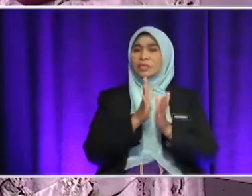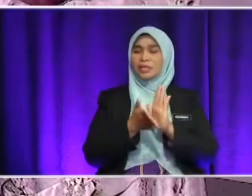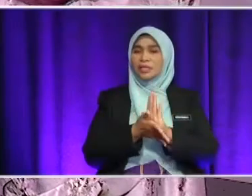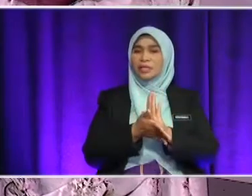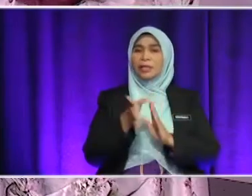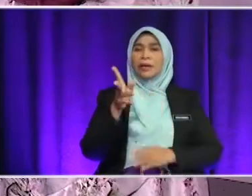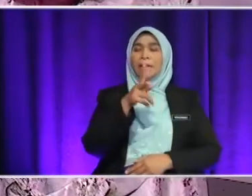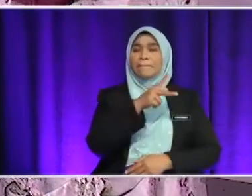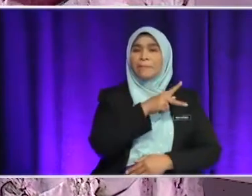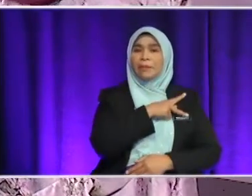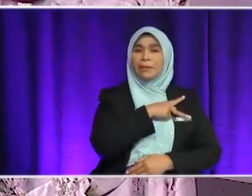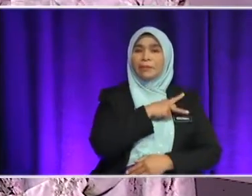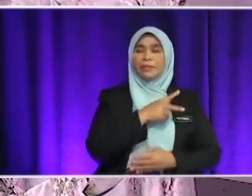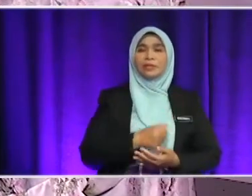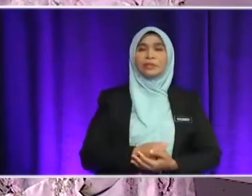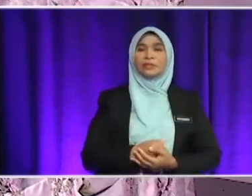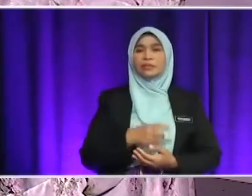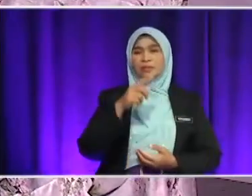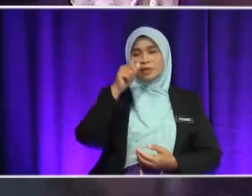pemimpin masa depan dimana